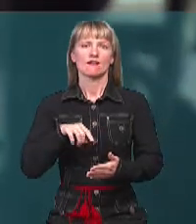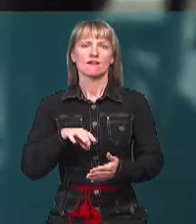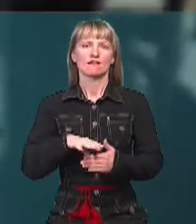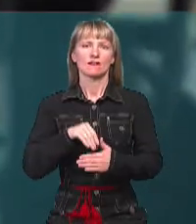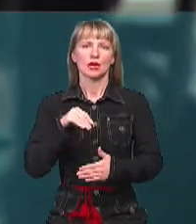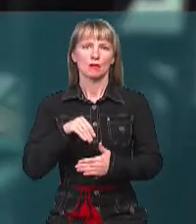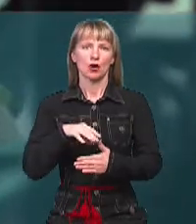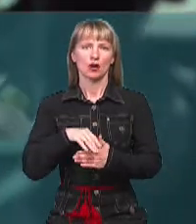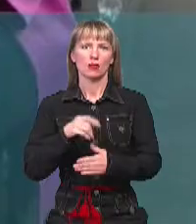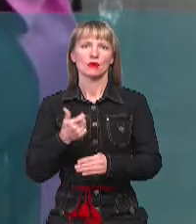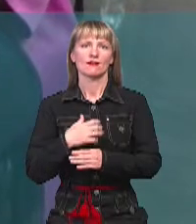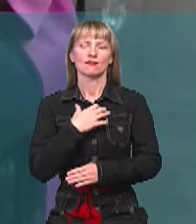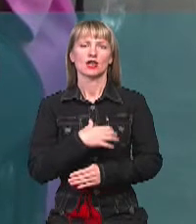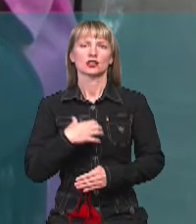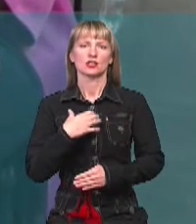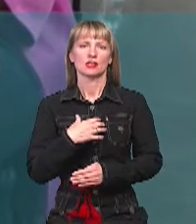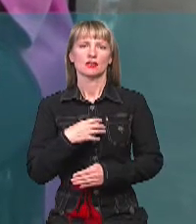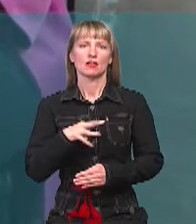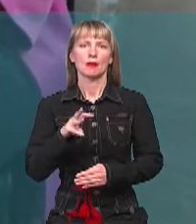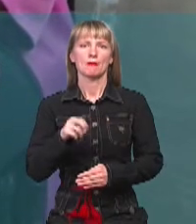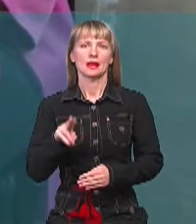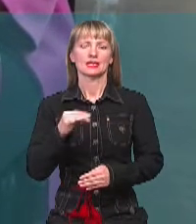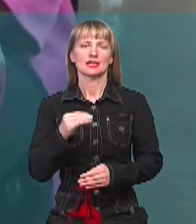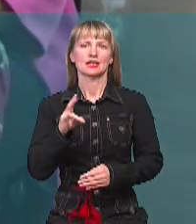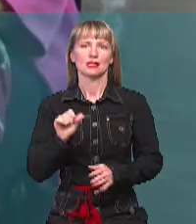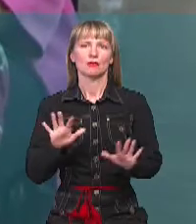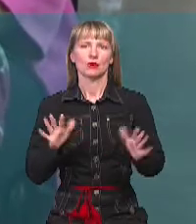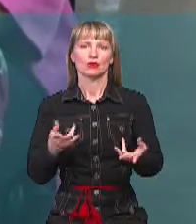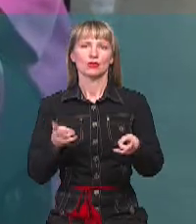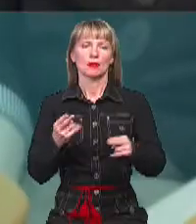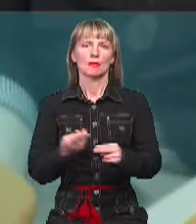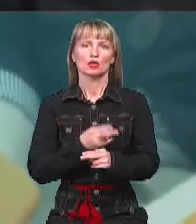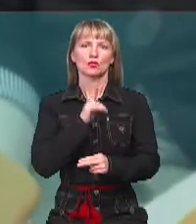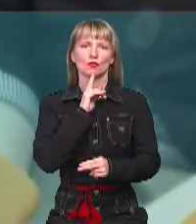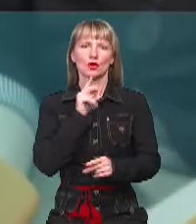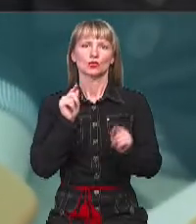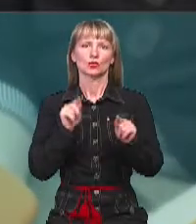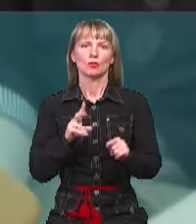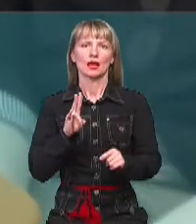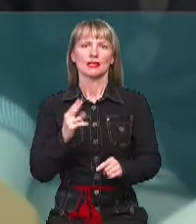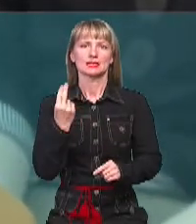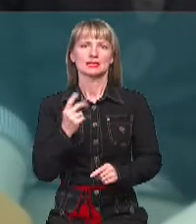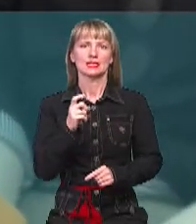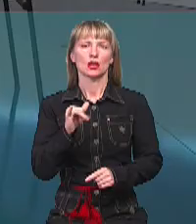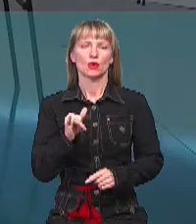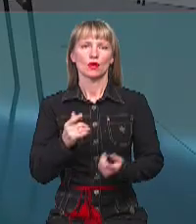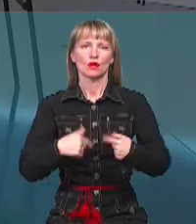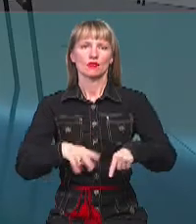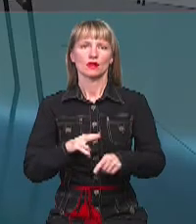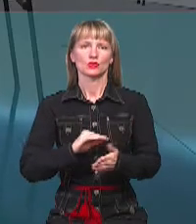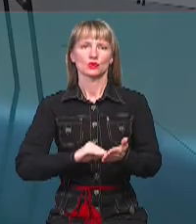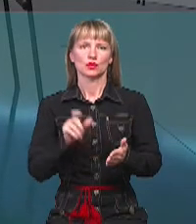ця дуже важлива медійна, в тому числі, подія залишилася поза увагою, тому НСЗУ організувала для